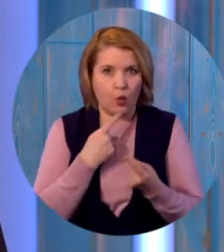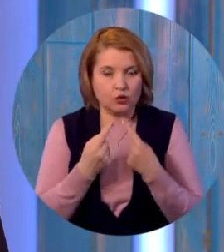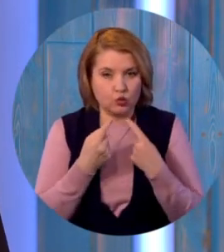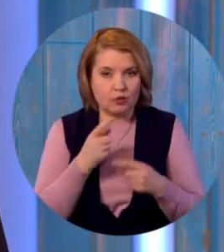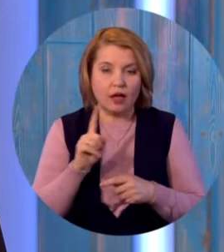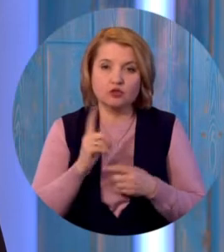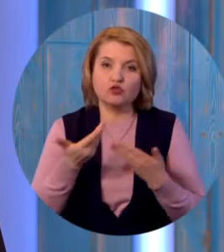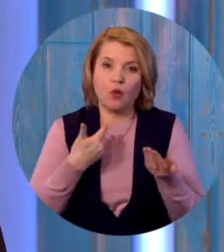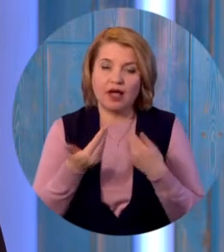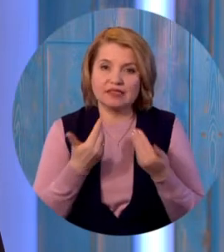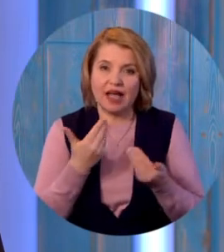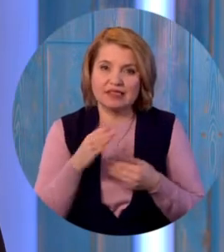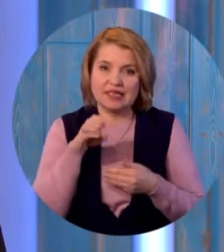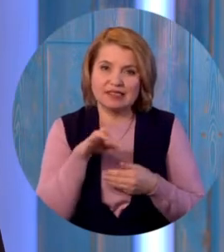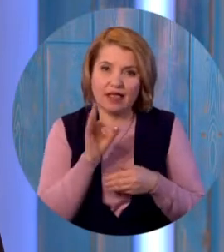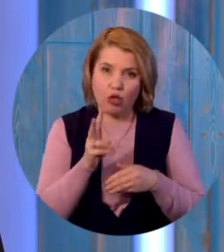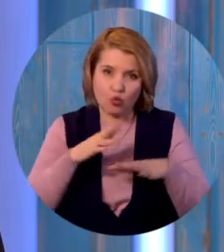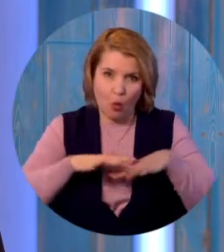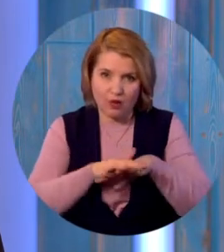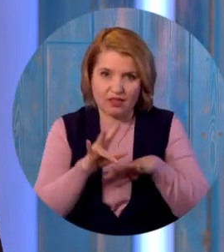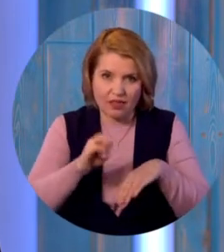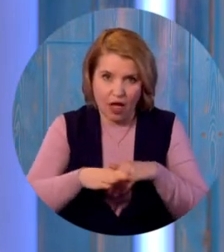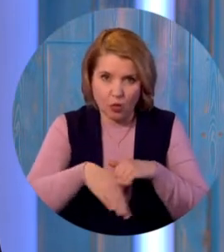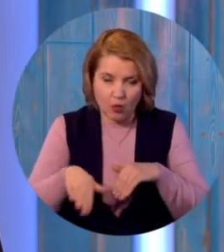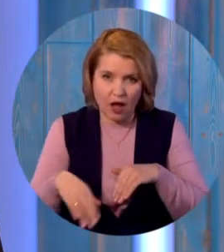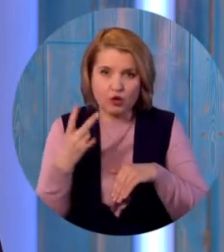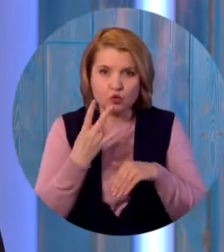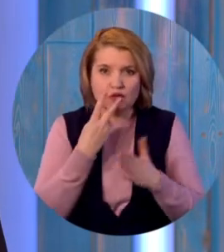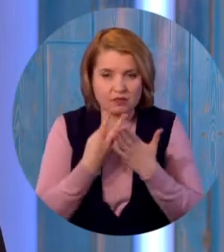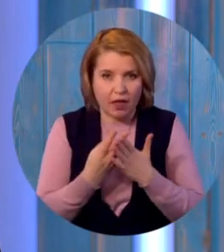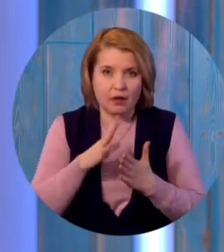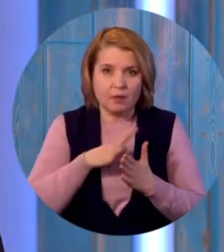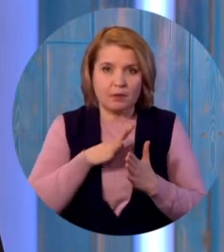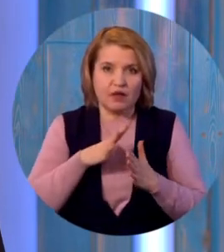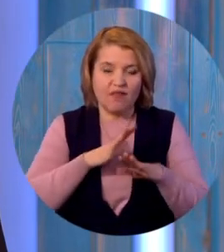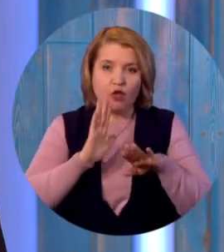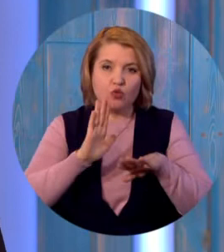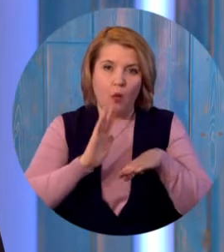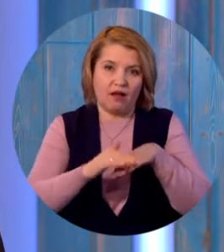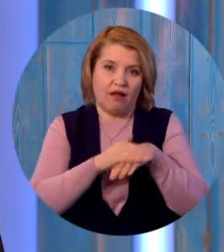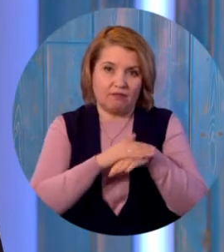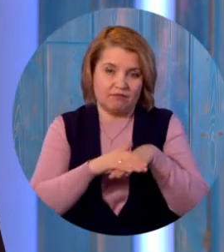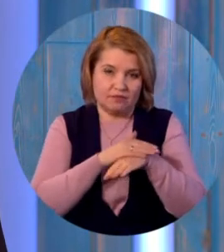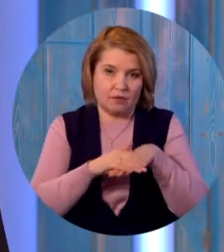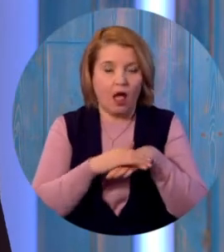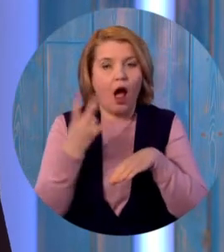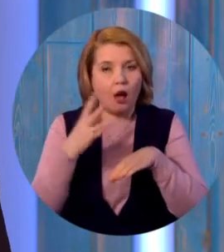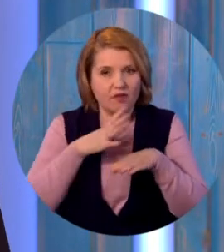сеточек, опять же, надо смотреть глубже, может быть, сеточки на поверхности, а в глубине какие-то тоже есть вены